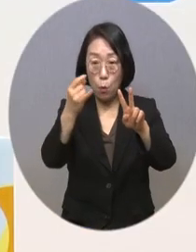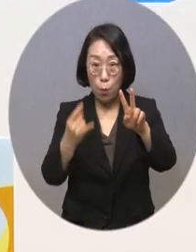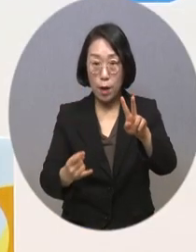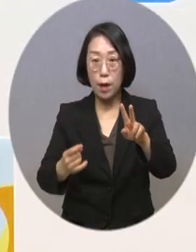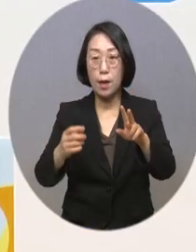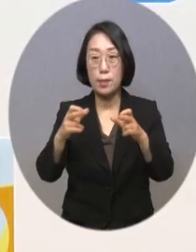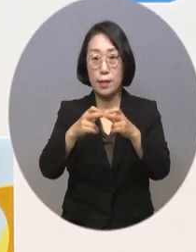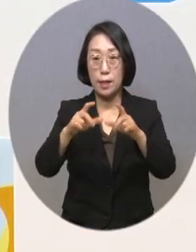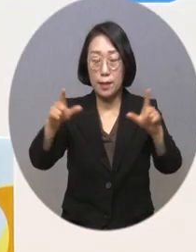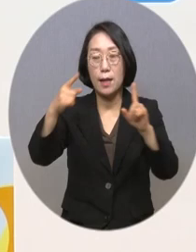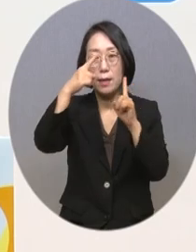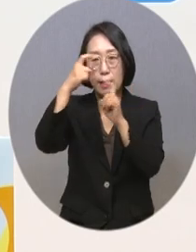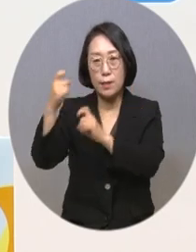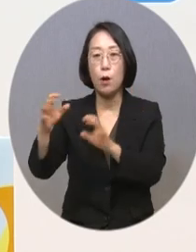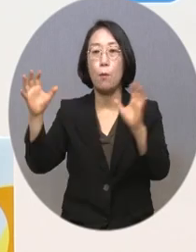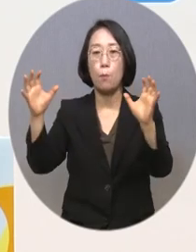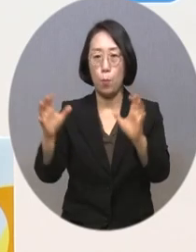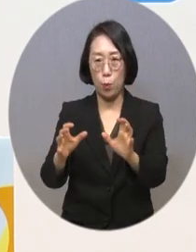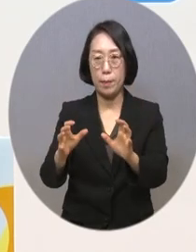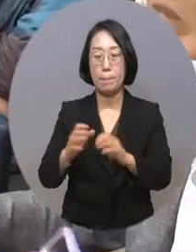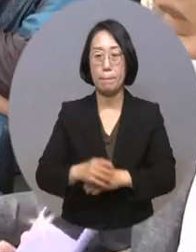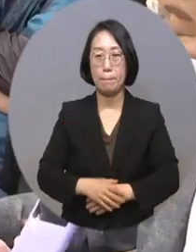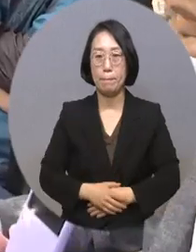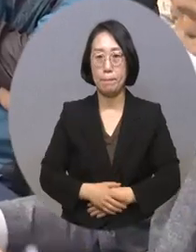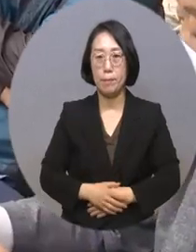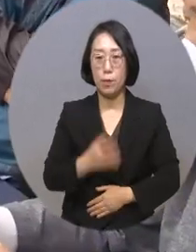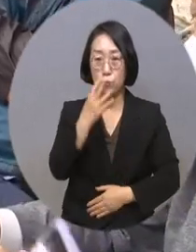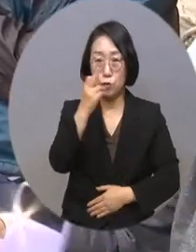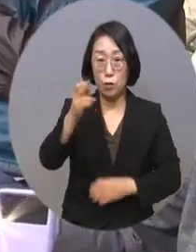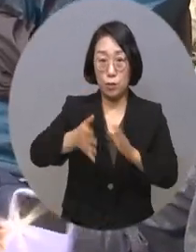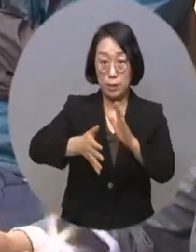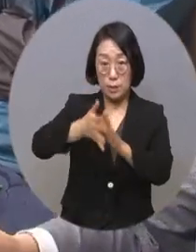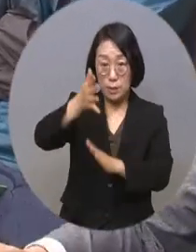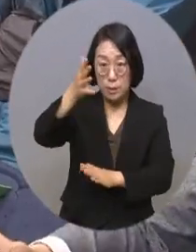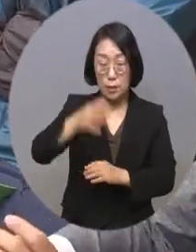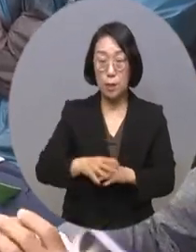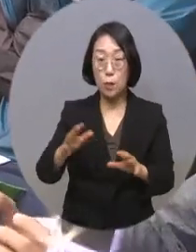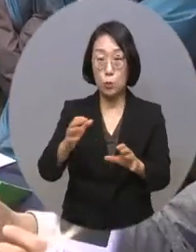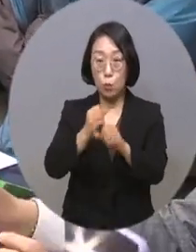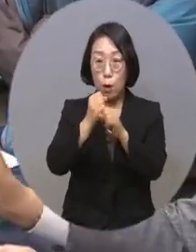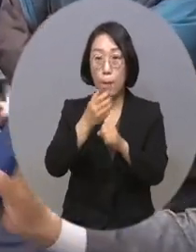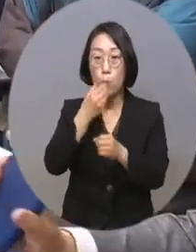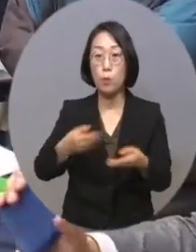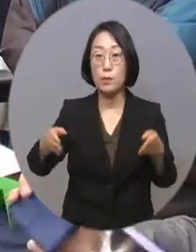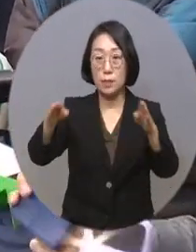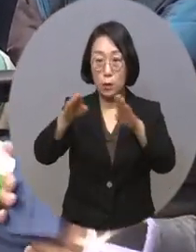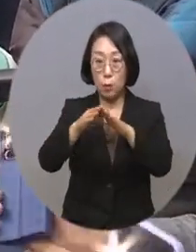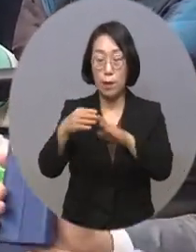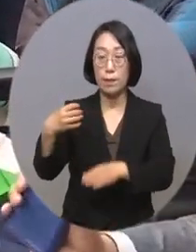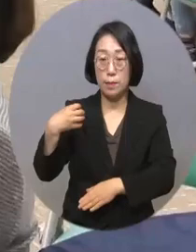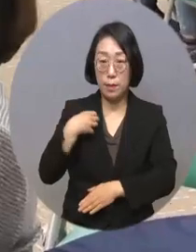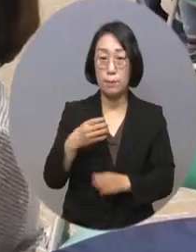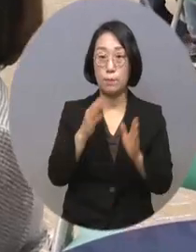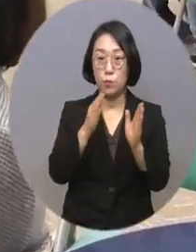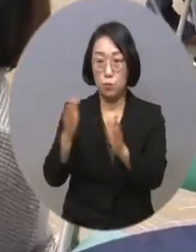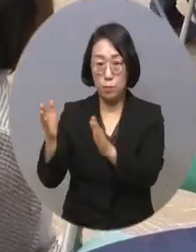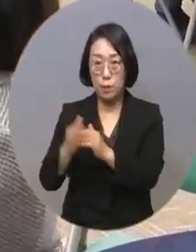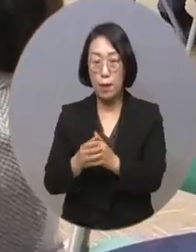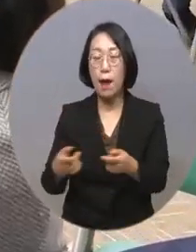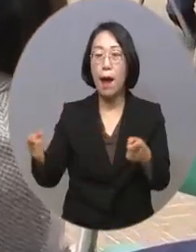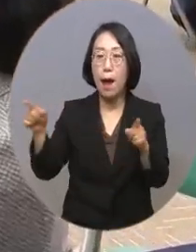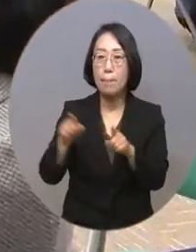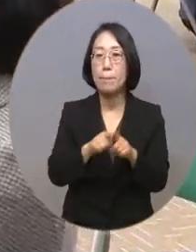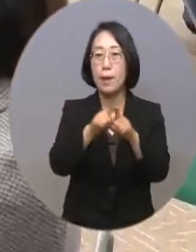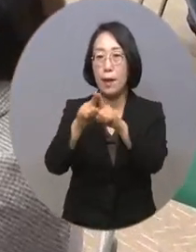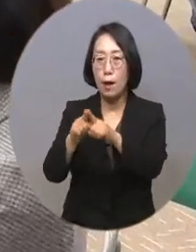날 기념식을 개최했습니다. 순천시 장애인종합복지관 주관으로 함께하고 함께 가는 차별